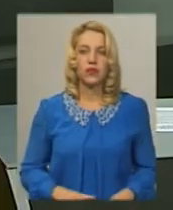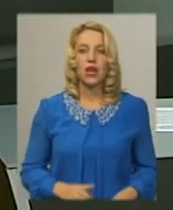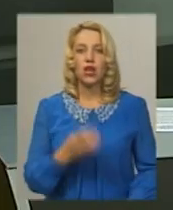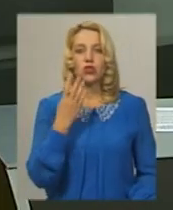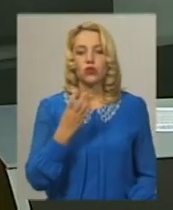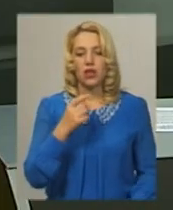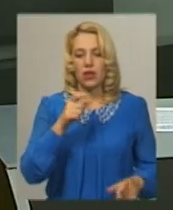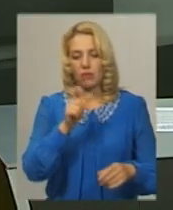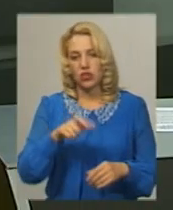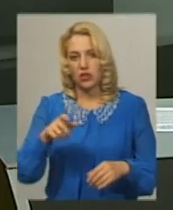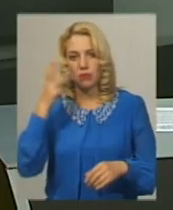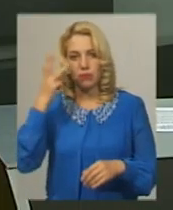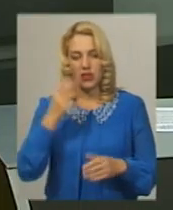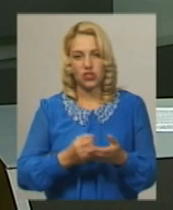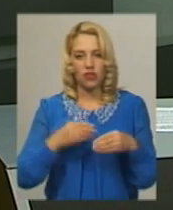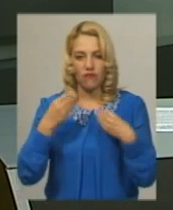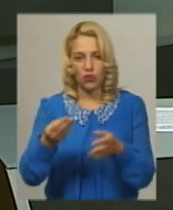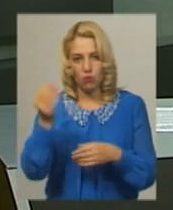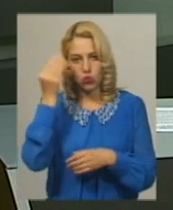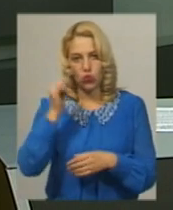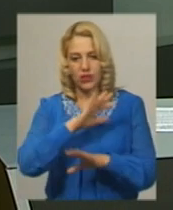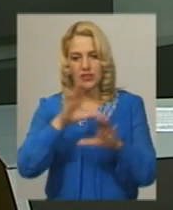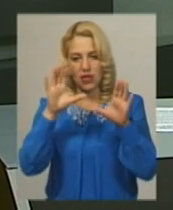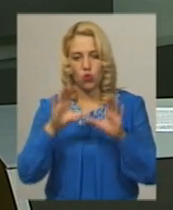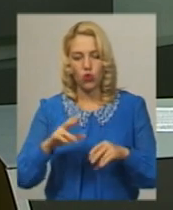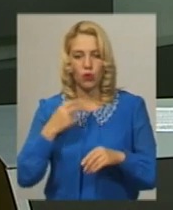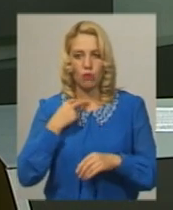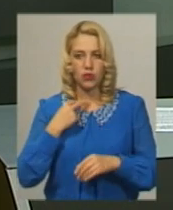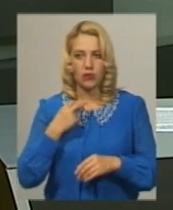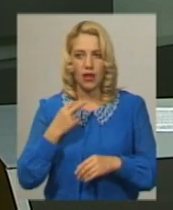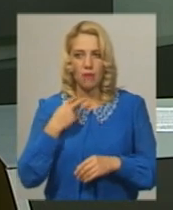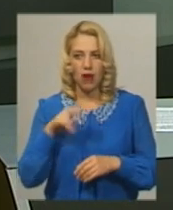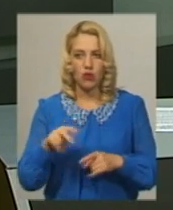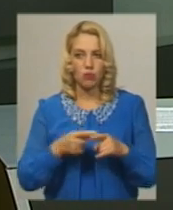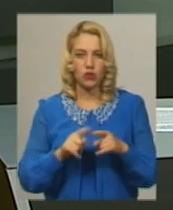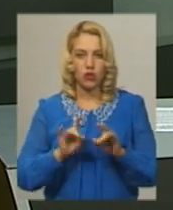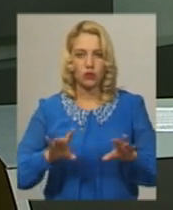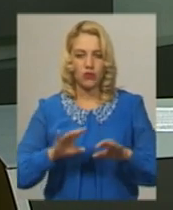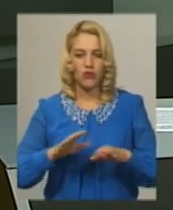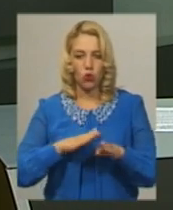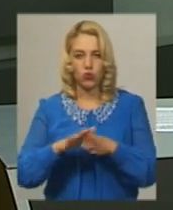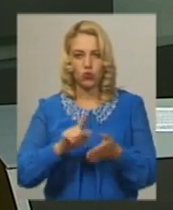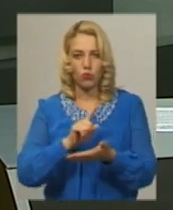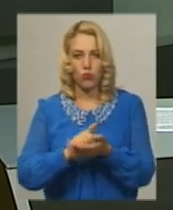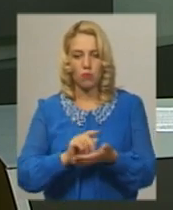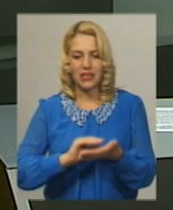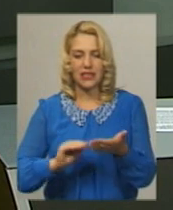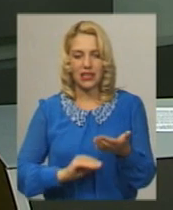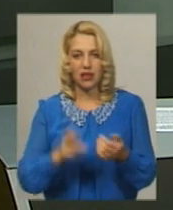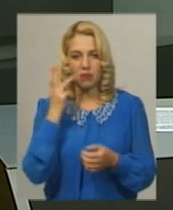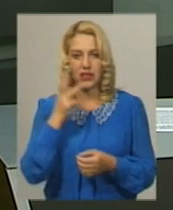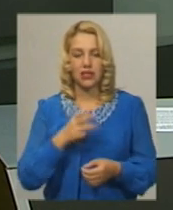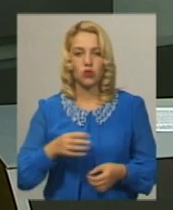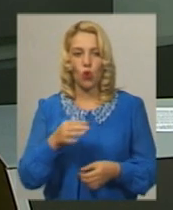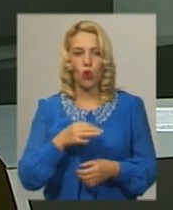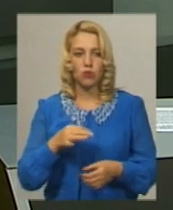4 жителям Хмельниччини висунули підозру в незаконному позбавленні волі. Про це розповіла виконуюча обов'язки прес-секретаря Хмельницької